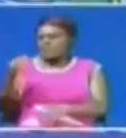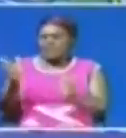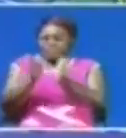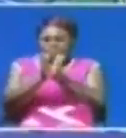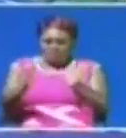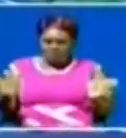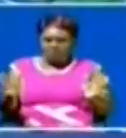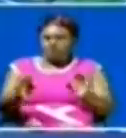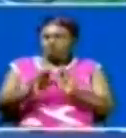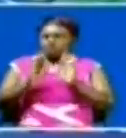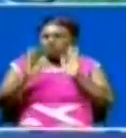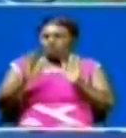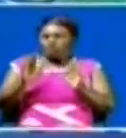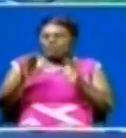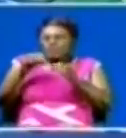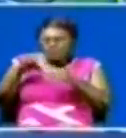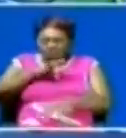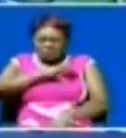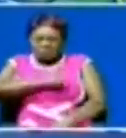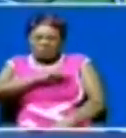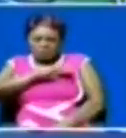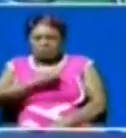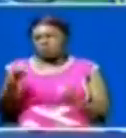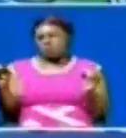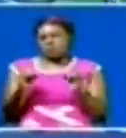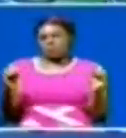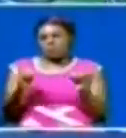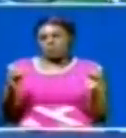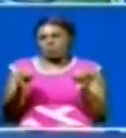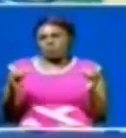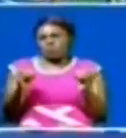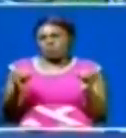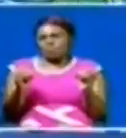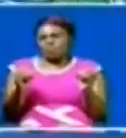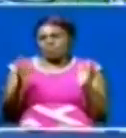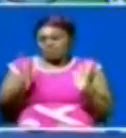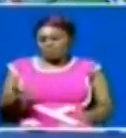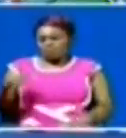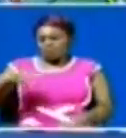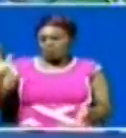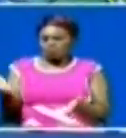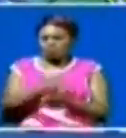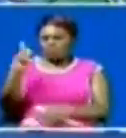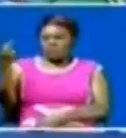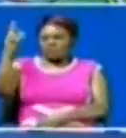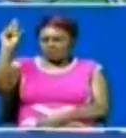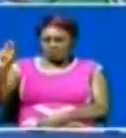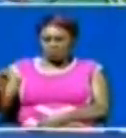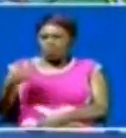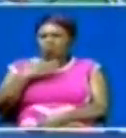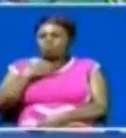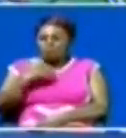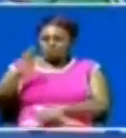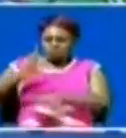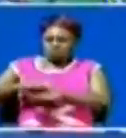wananchi. Hakuna haja kurumia mtu anakuja kwa kumaliza Kenya. No. We want